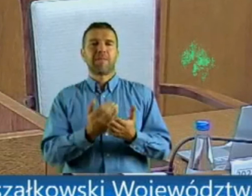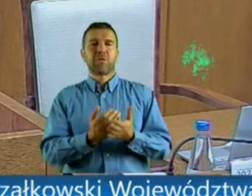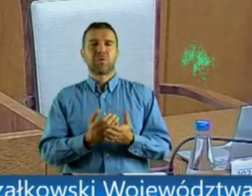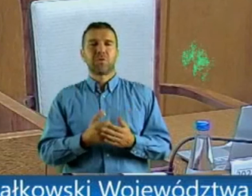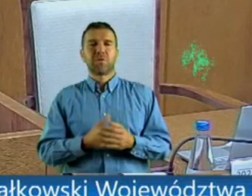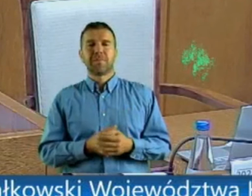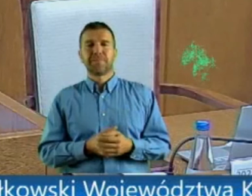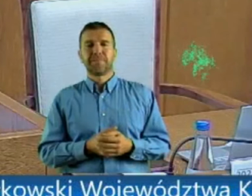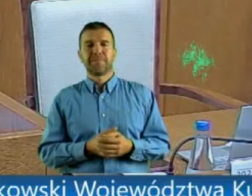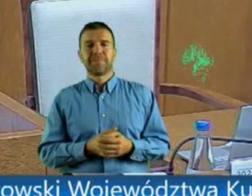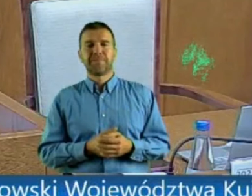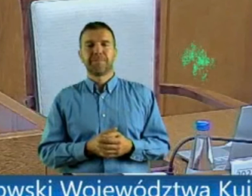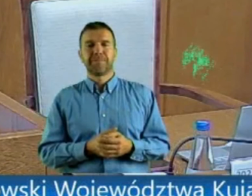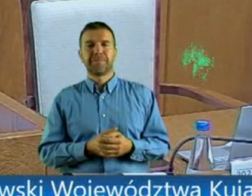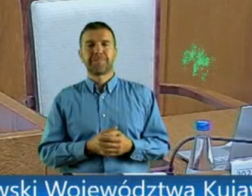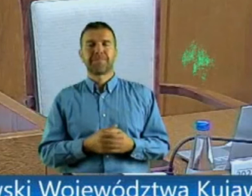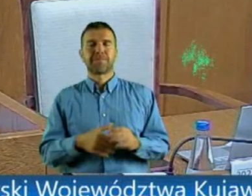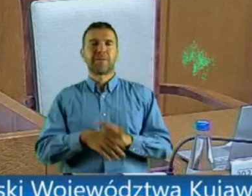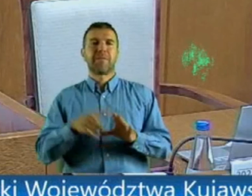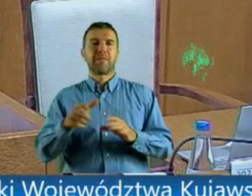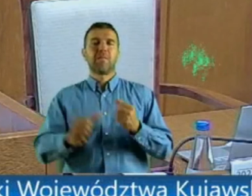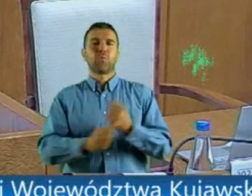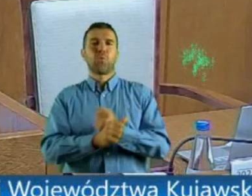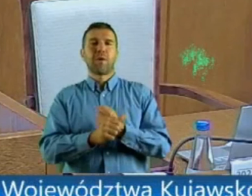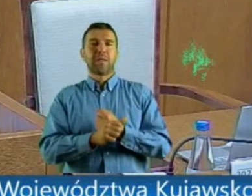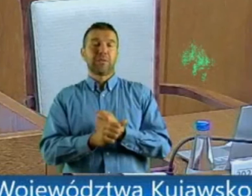też nawet w tym dokumencie w wersji